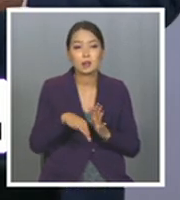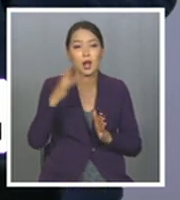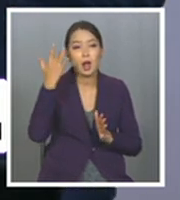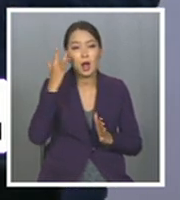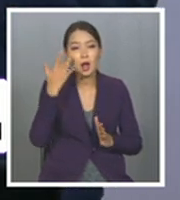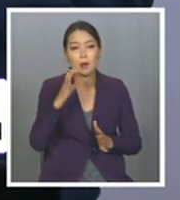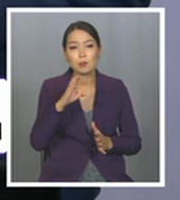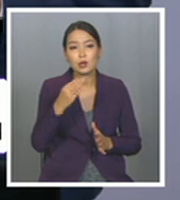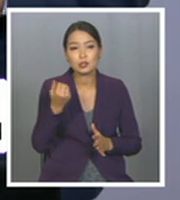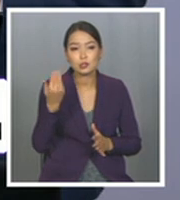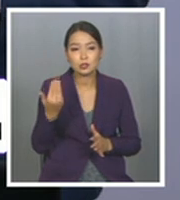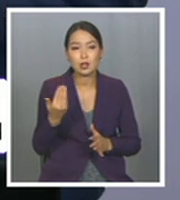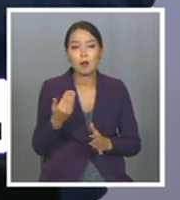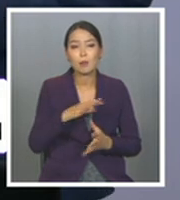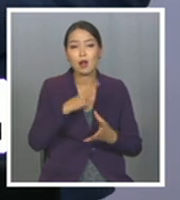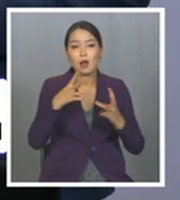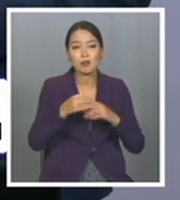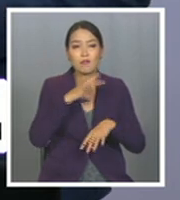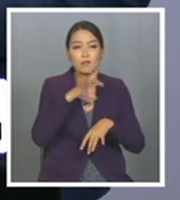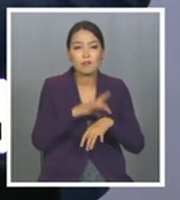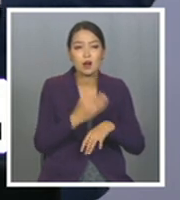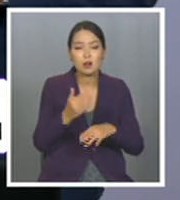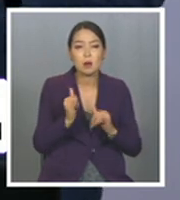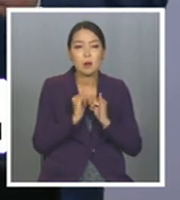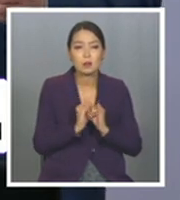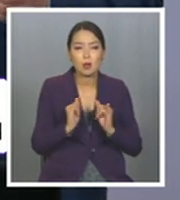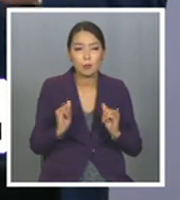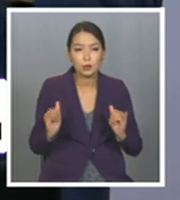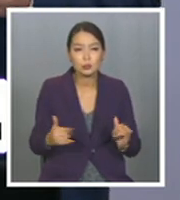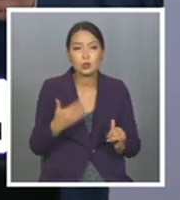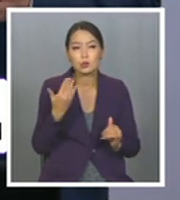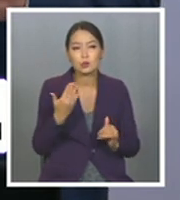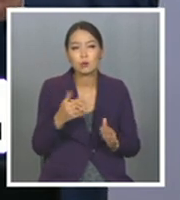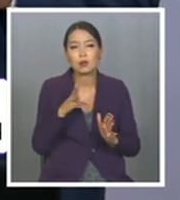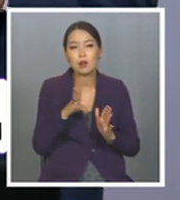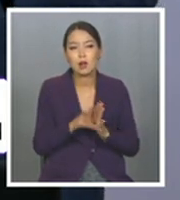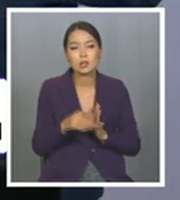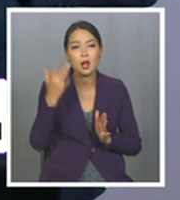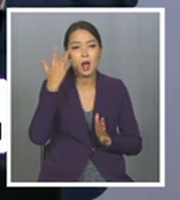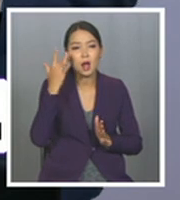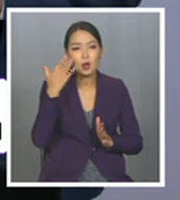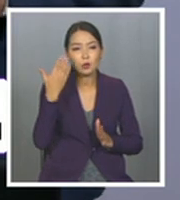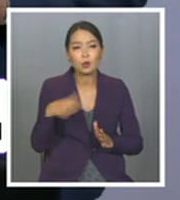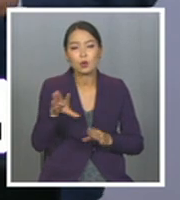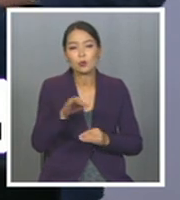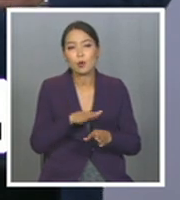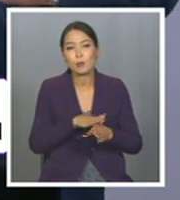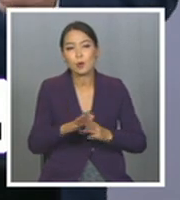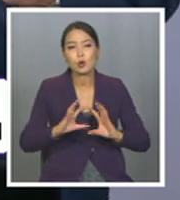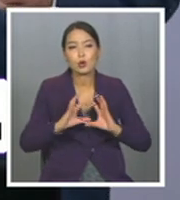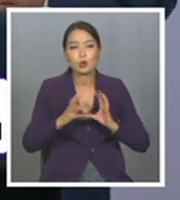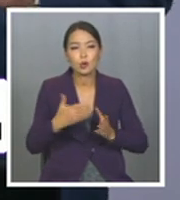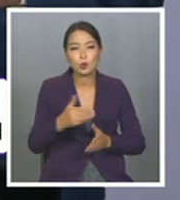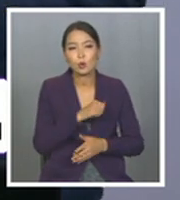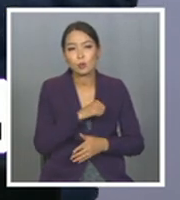Штаттарында осы факторлардың барлығын дамытуды ұсынды. Соның арқасында Америка Құрама Штаттары бүкіл дүние жүзінде өзінің